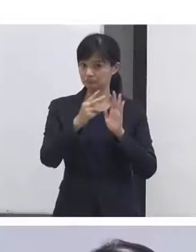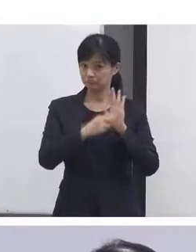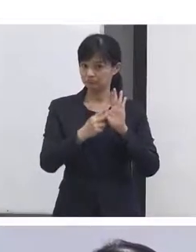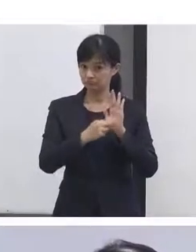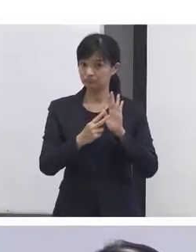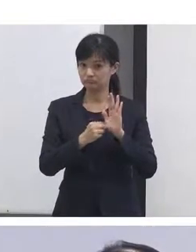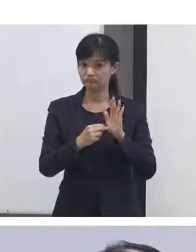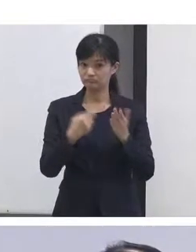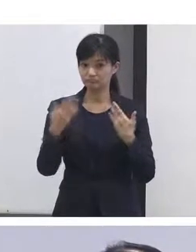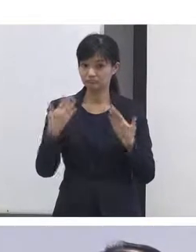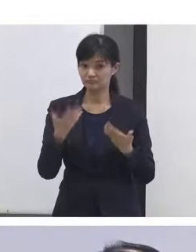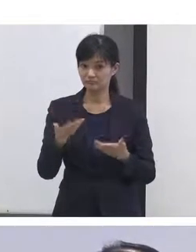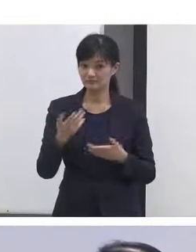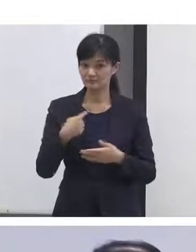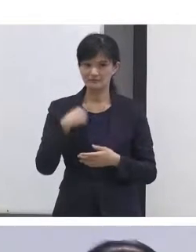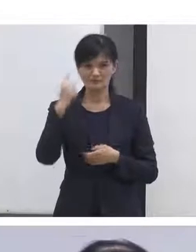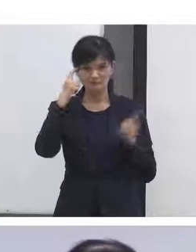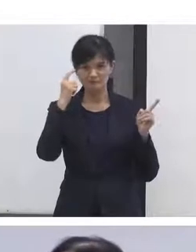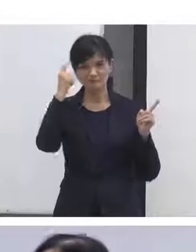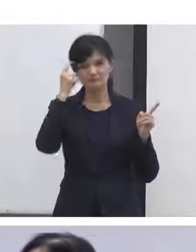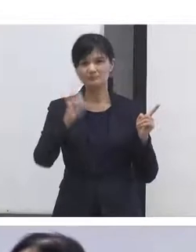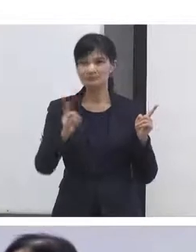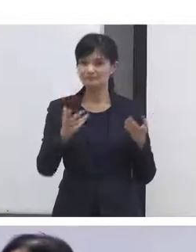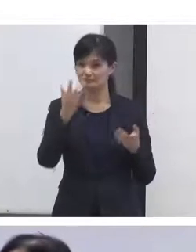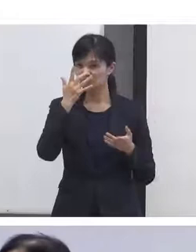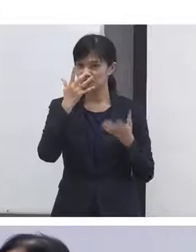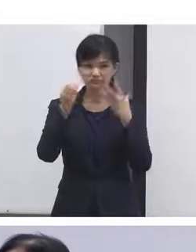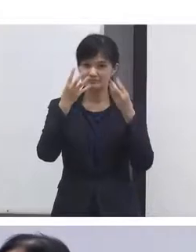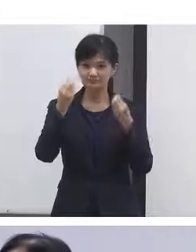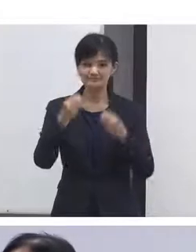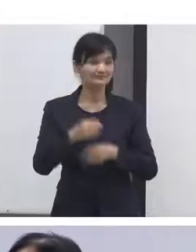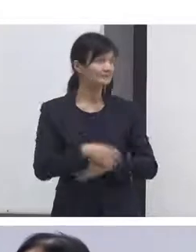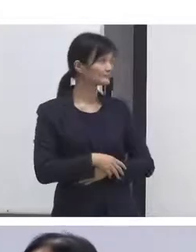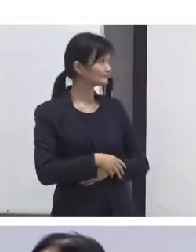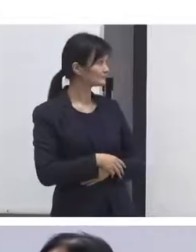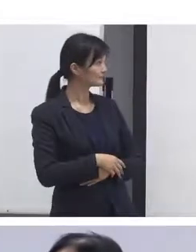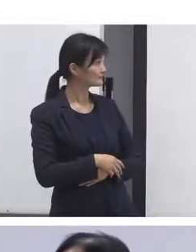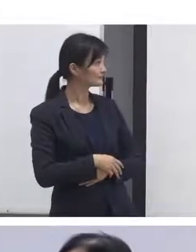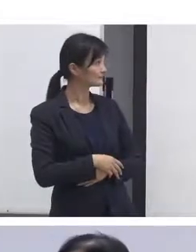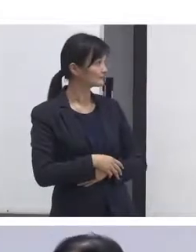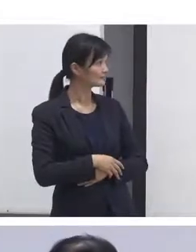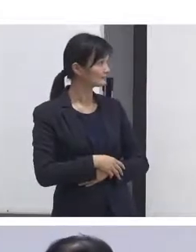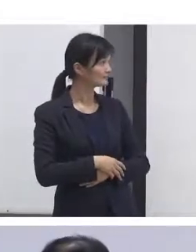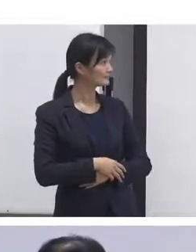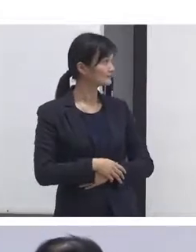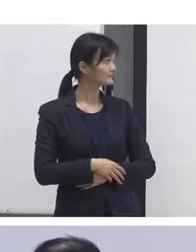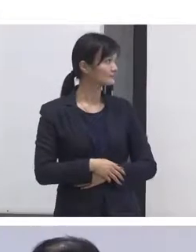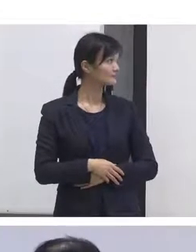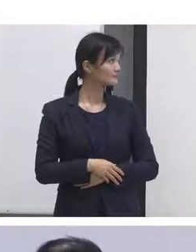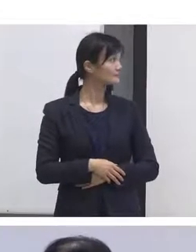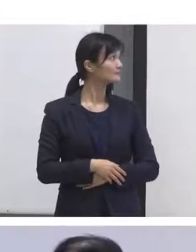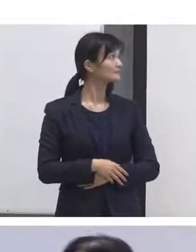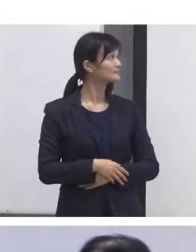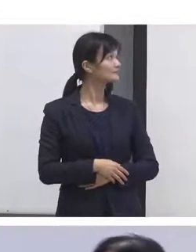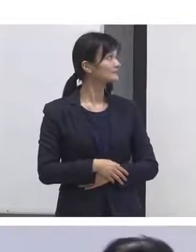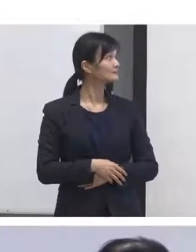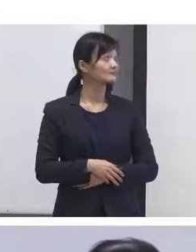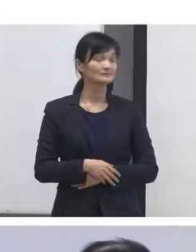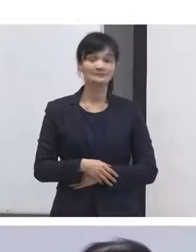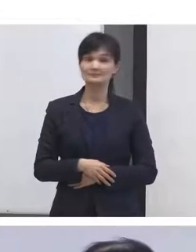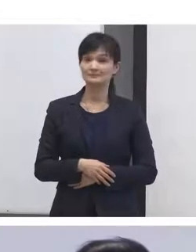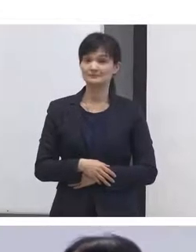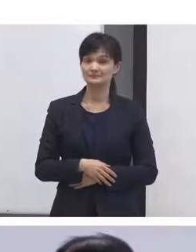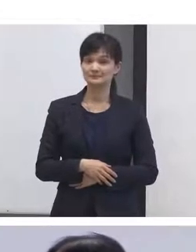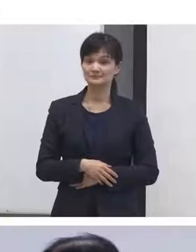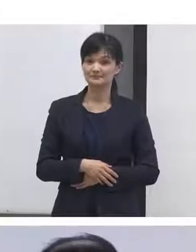是吗？好，我真的很想了解这个酷东西，谁要来？顺林老师，可以啊，可以